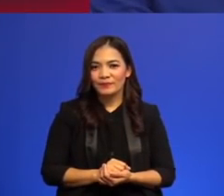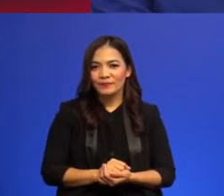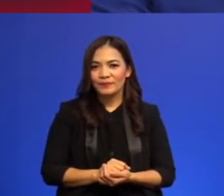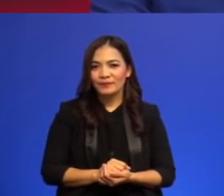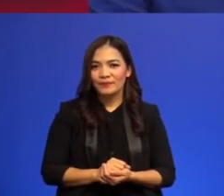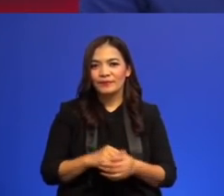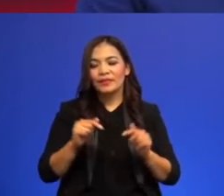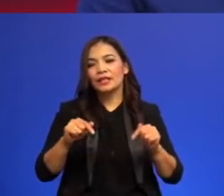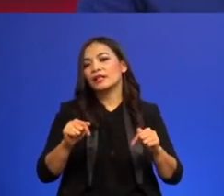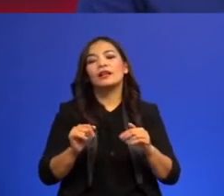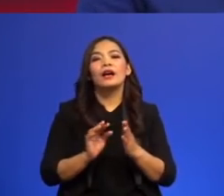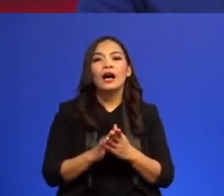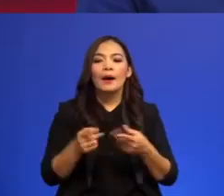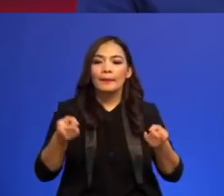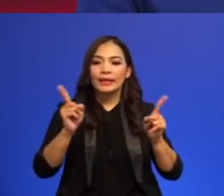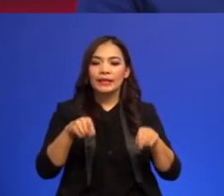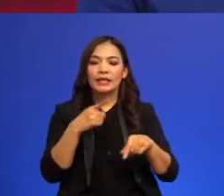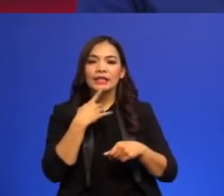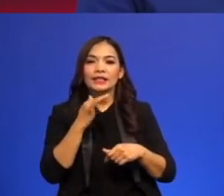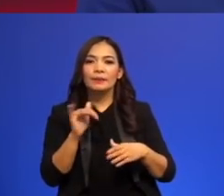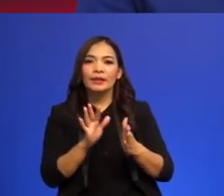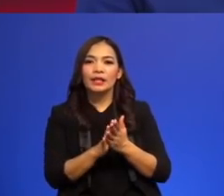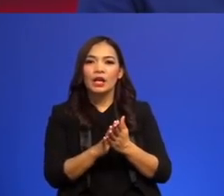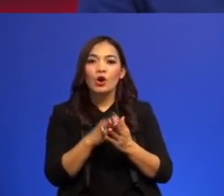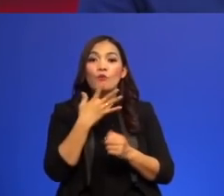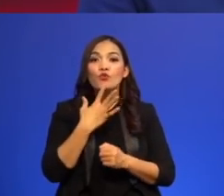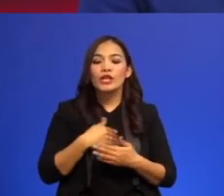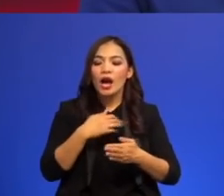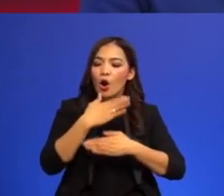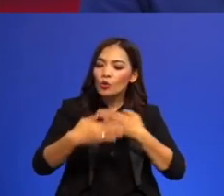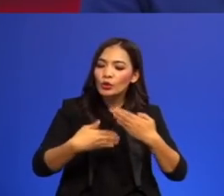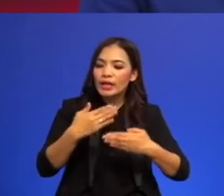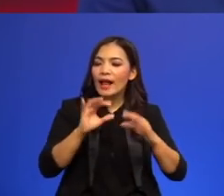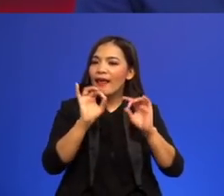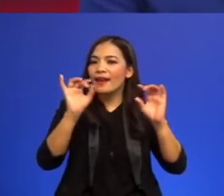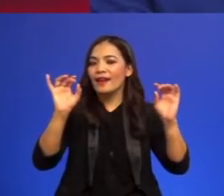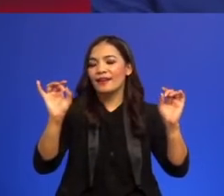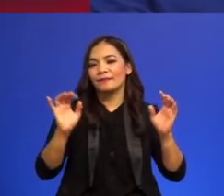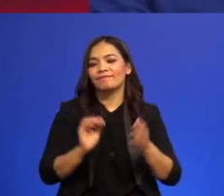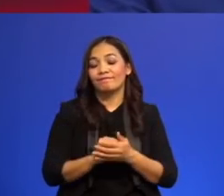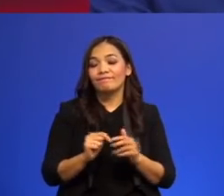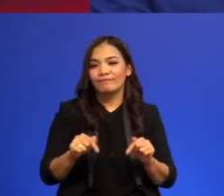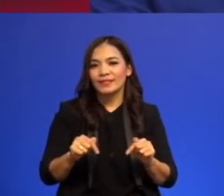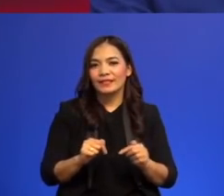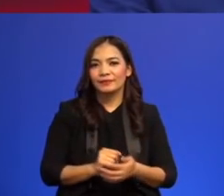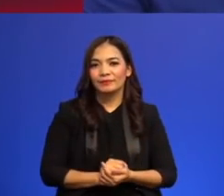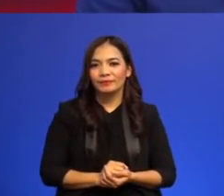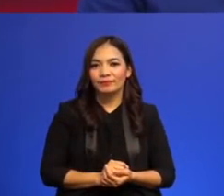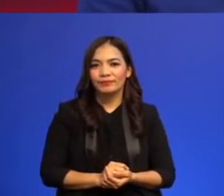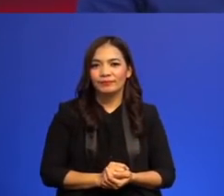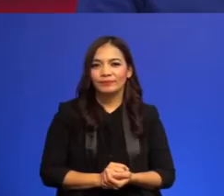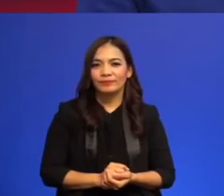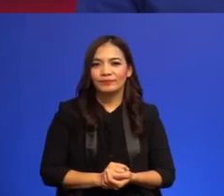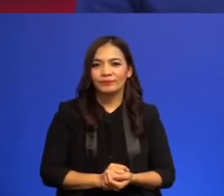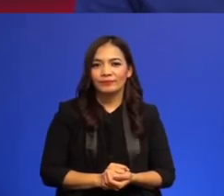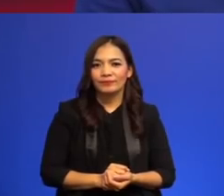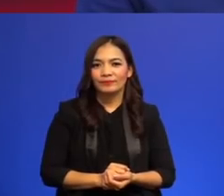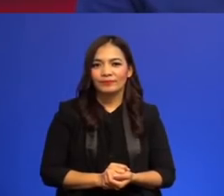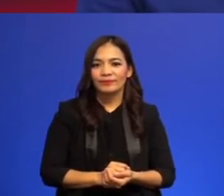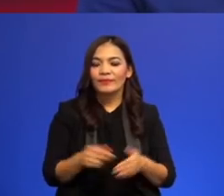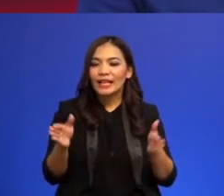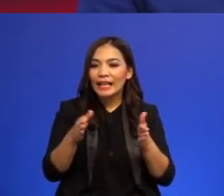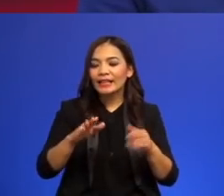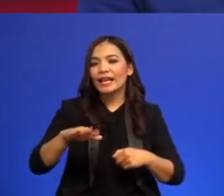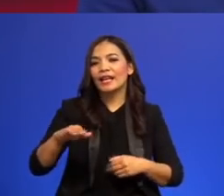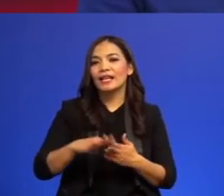Ya pokoknya bisa jadi konsultan lah, punya usaha ini, usaha itu. Begitu saudara. Ini dekat sekali dengan